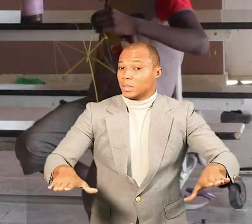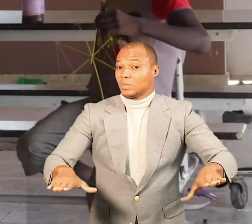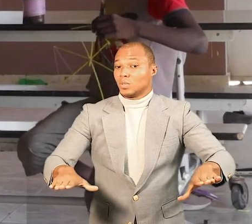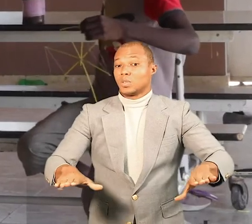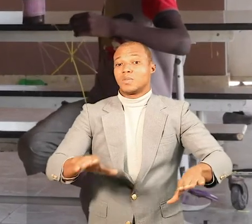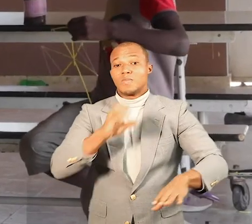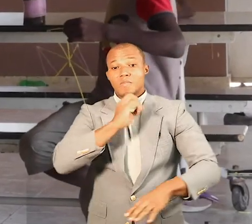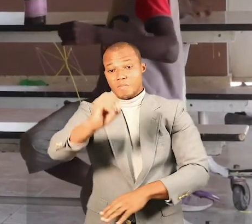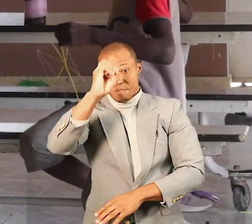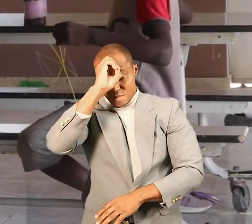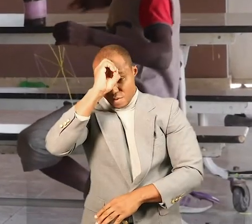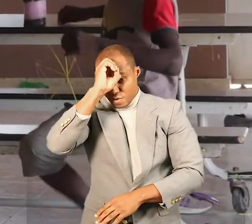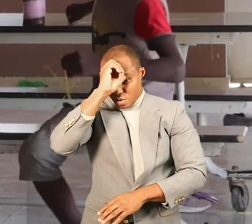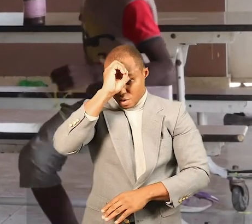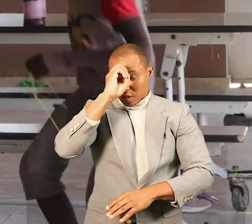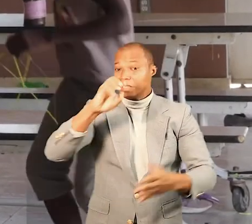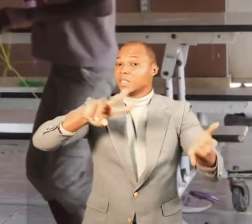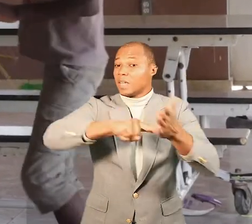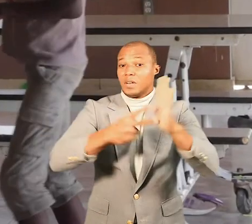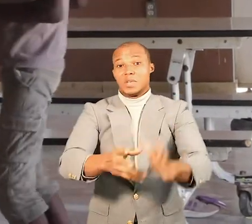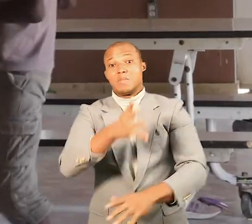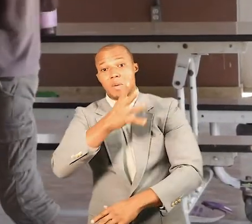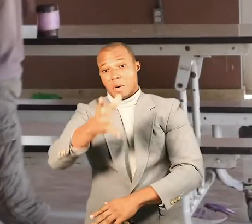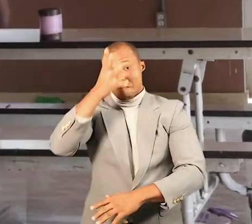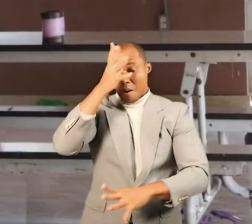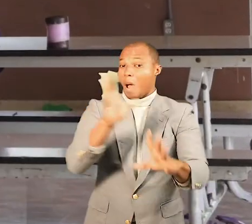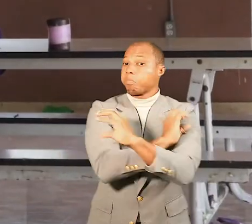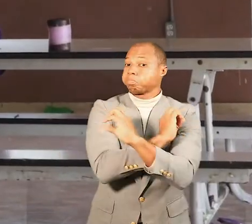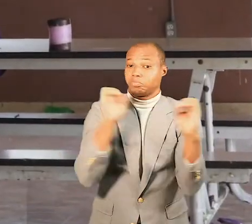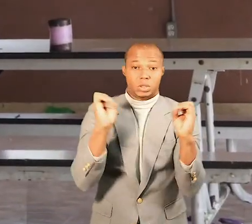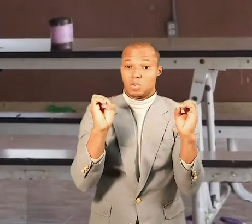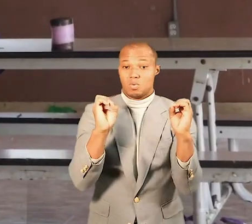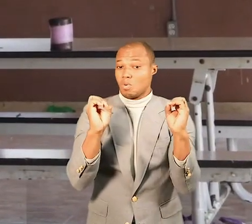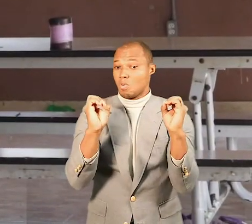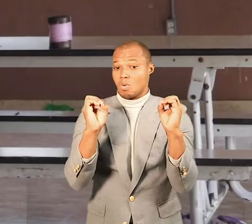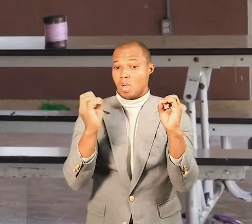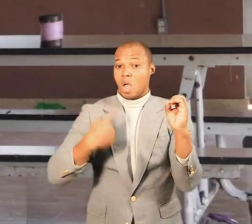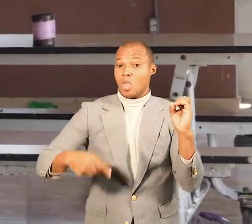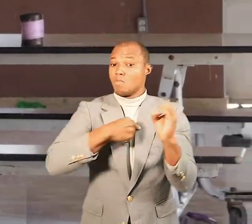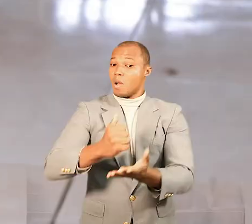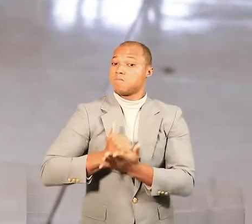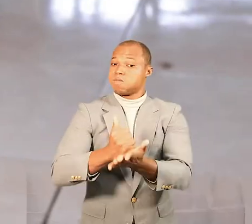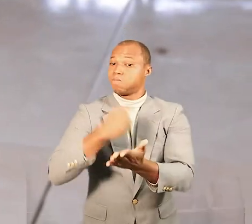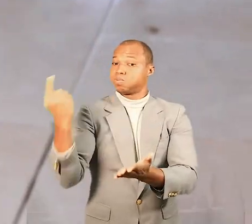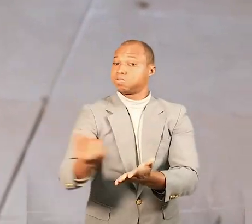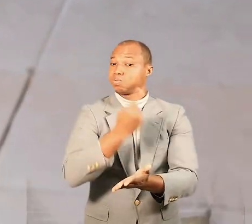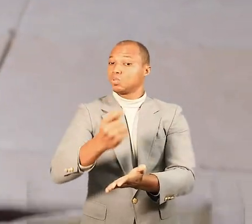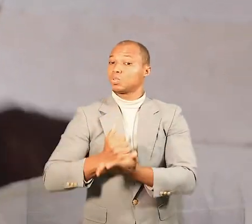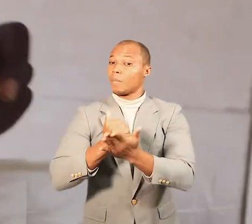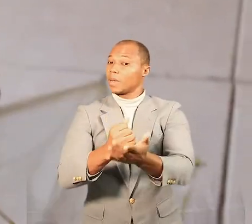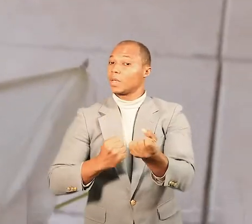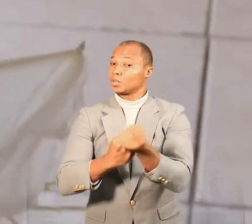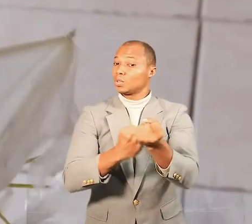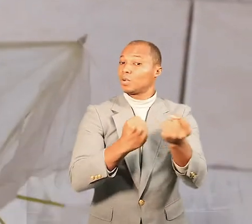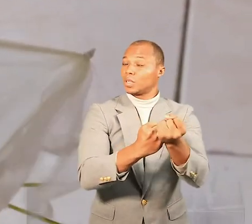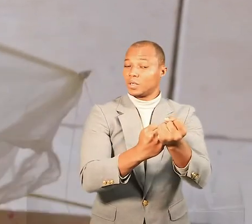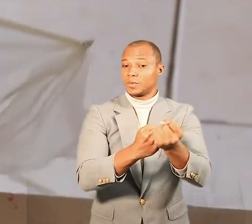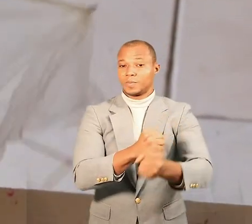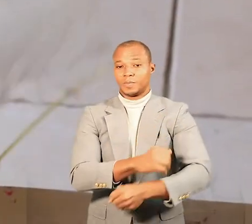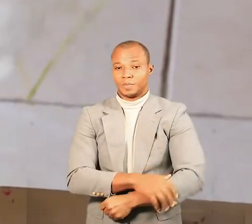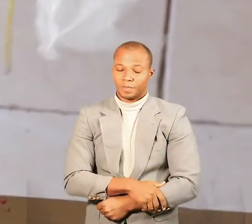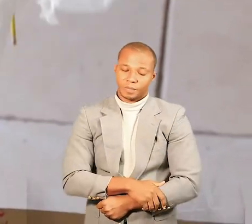gens orphelins. C'est-à-dire qui pas gagne maman papa ou bien qui pas gagne on là-dedans en réalité. Demande constant bien-être social à